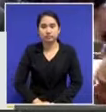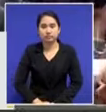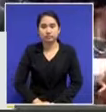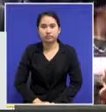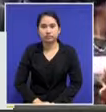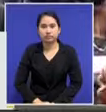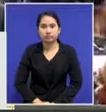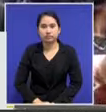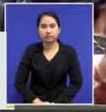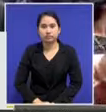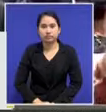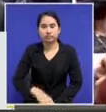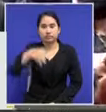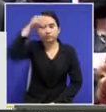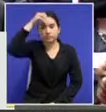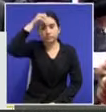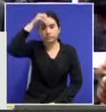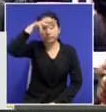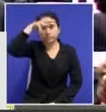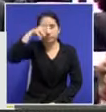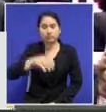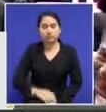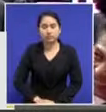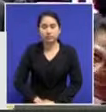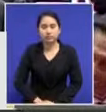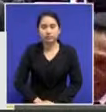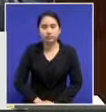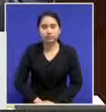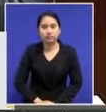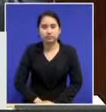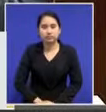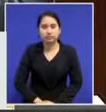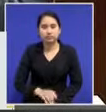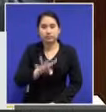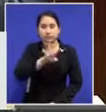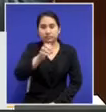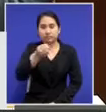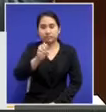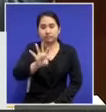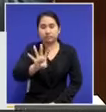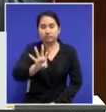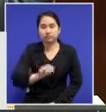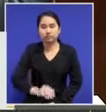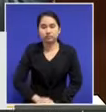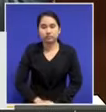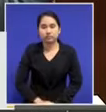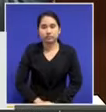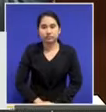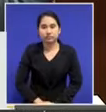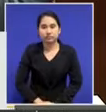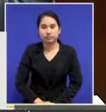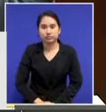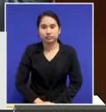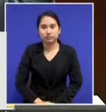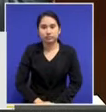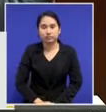นายธนาธรจึงรุ่งเรืองกิจครับ 414นายมนตรีปา